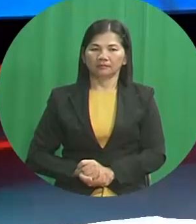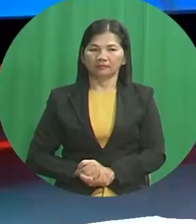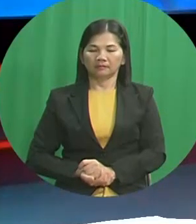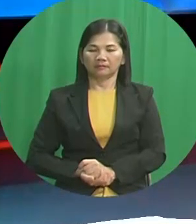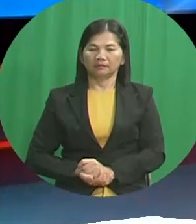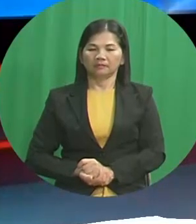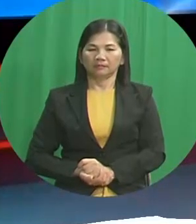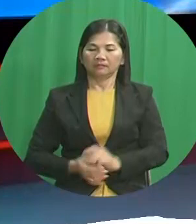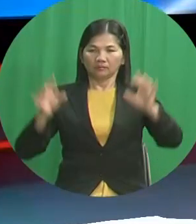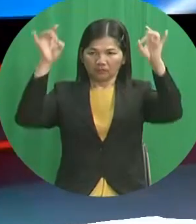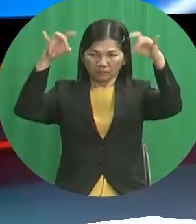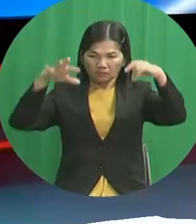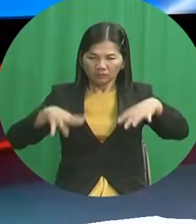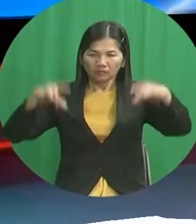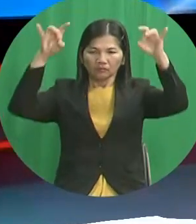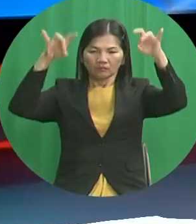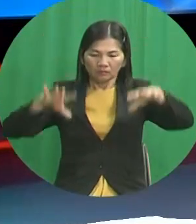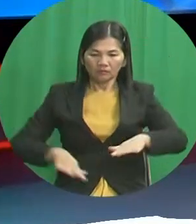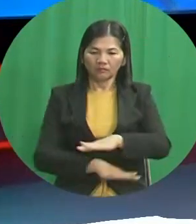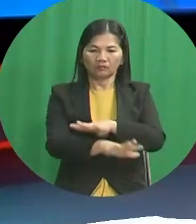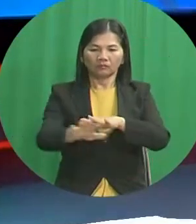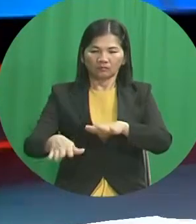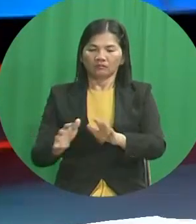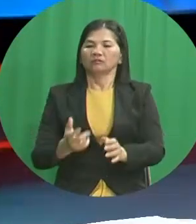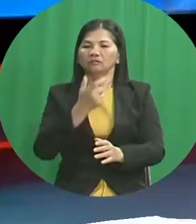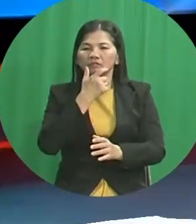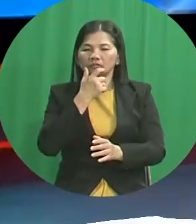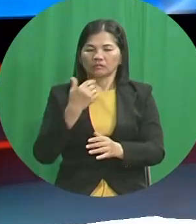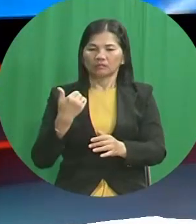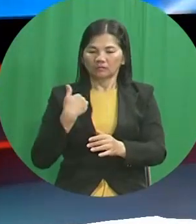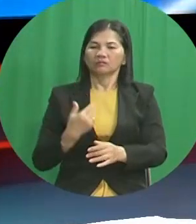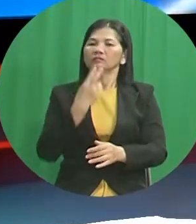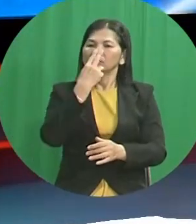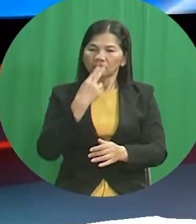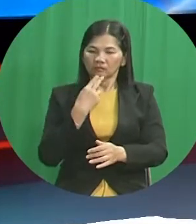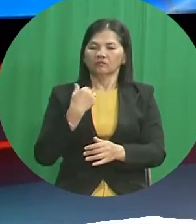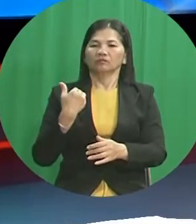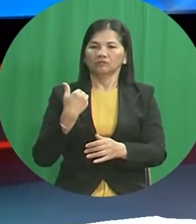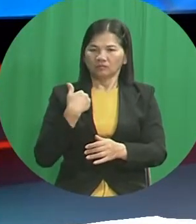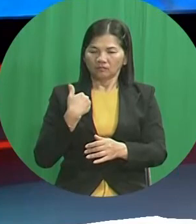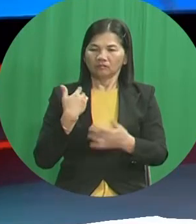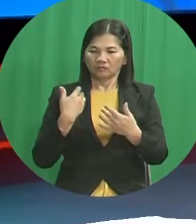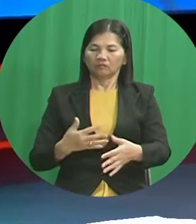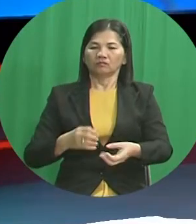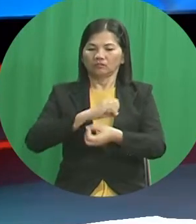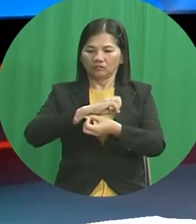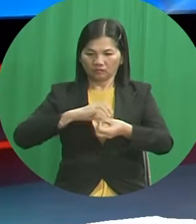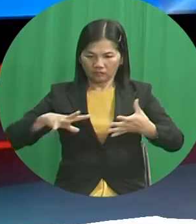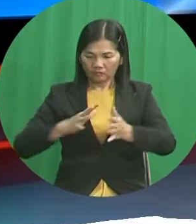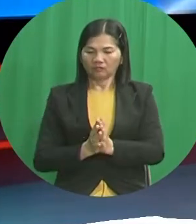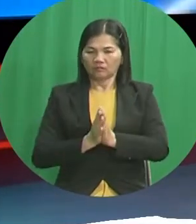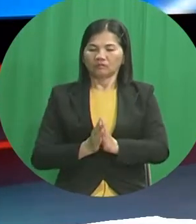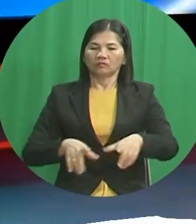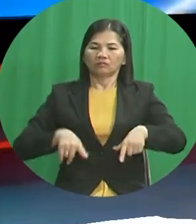រីឯប្រលធ្លាក់ខ្លាំងគឺបានក្រត់ដណ្ដប់ផ្នែកខ្លះនៃចក្រភពអង់គ្លេសកាលពីថ្ងៃអាទិត្យនេះដែលបណ្ដាលឲ្យមានការបំផ្លិចបំផ្លាញនៅការ